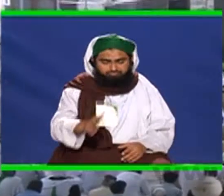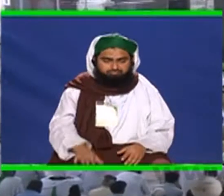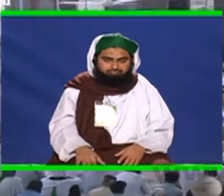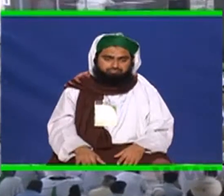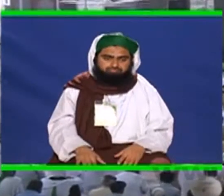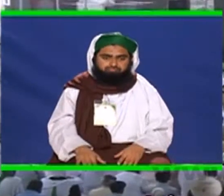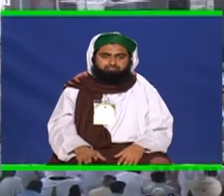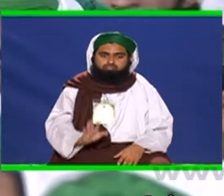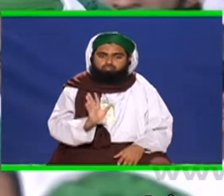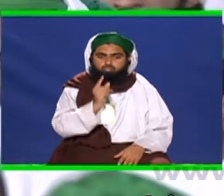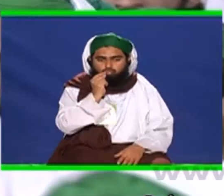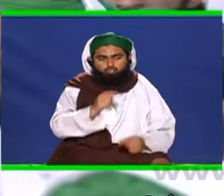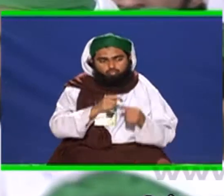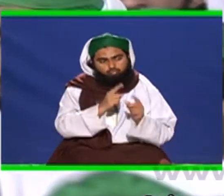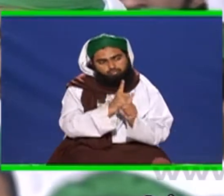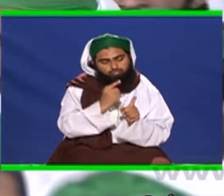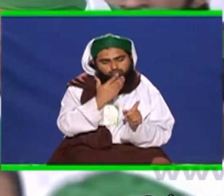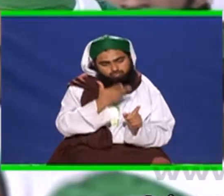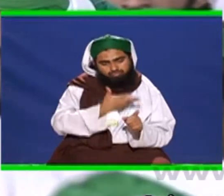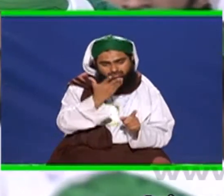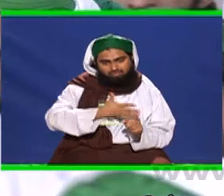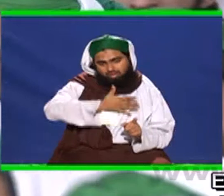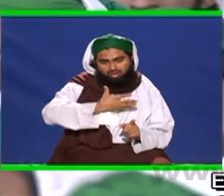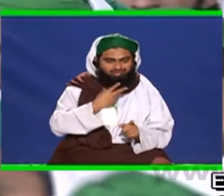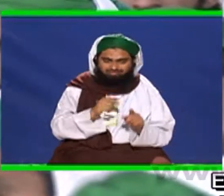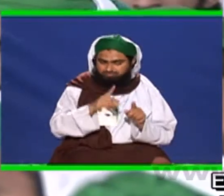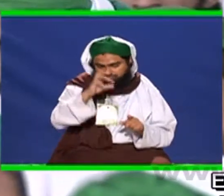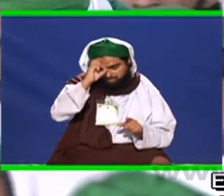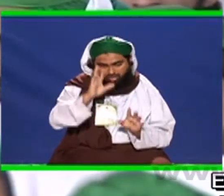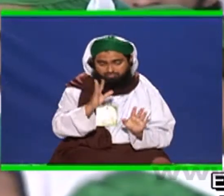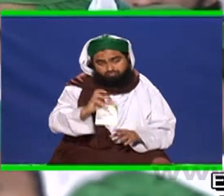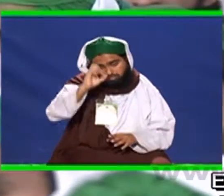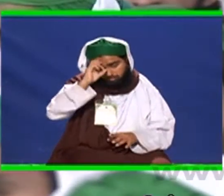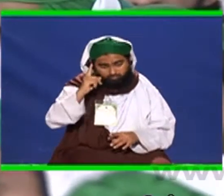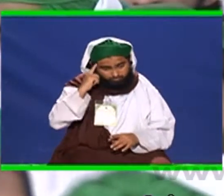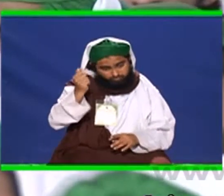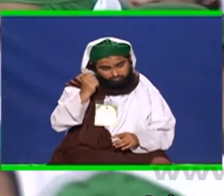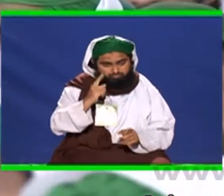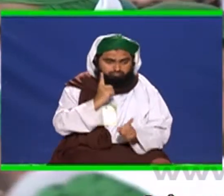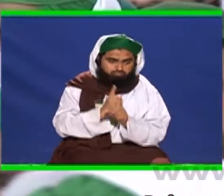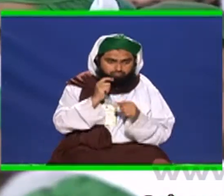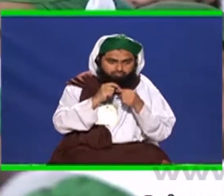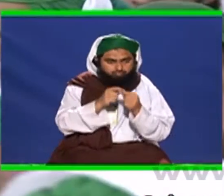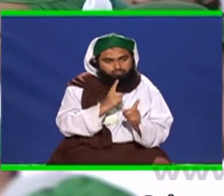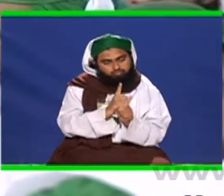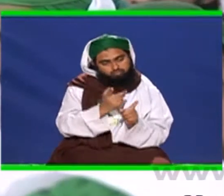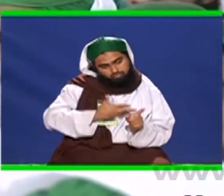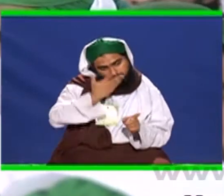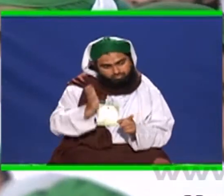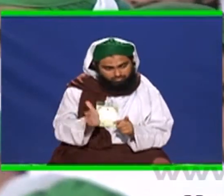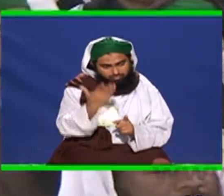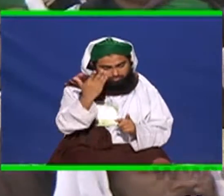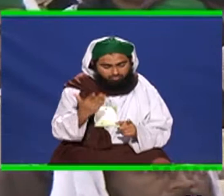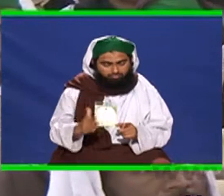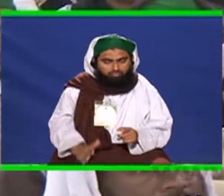है, कोई भी समझदार आलिम हो उससे पूछना। हर दाढ़ी वाला आलिम नहीं होता, कोई समझदार आलिम हो उससे पूछ लेना। मेरी बात की